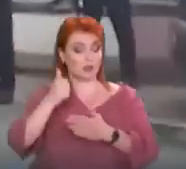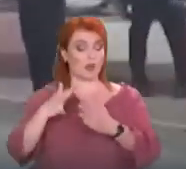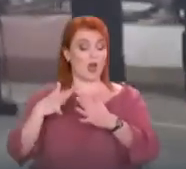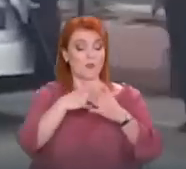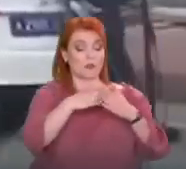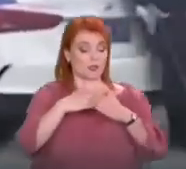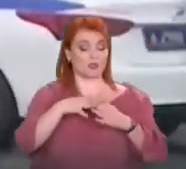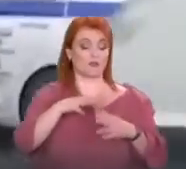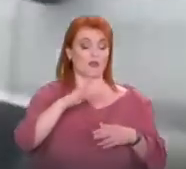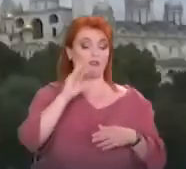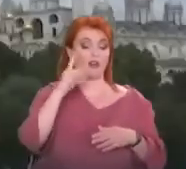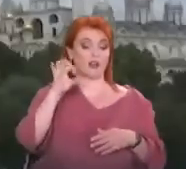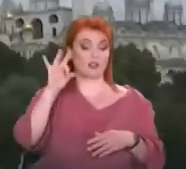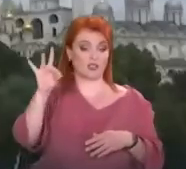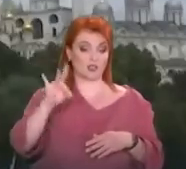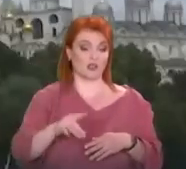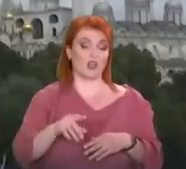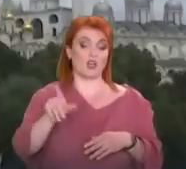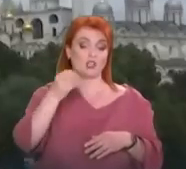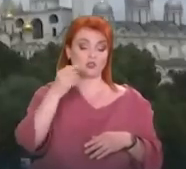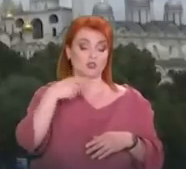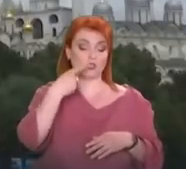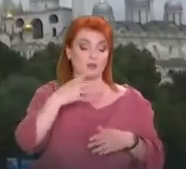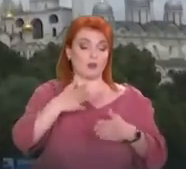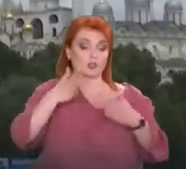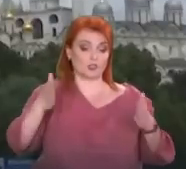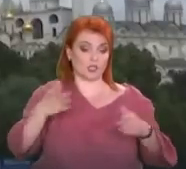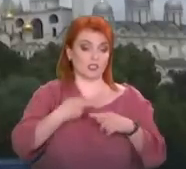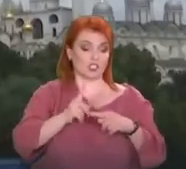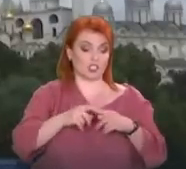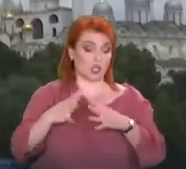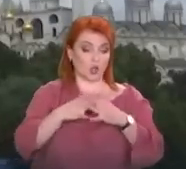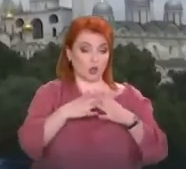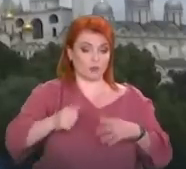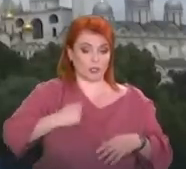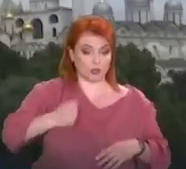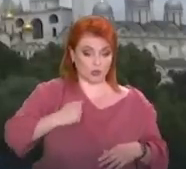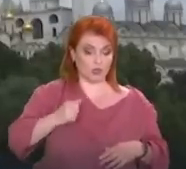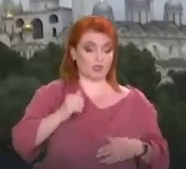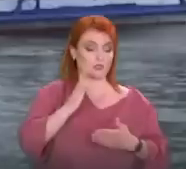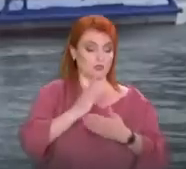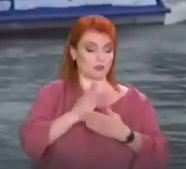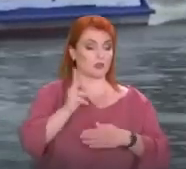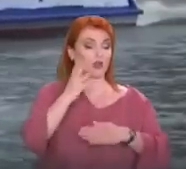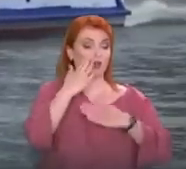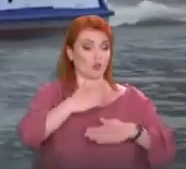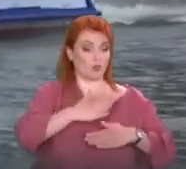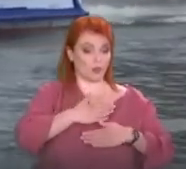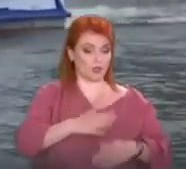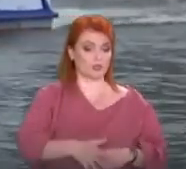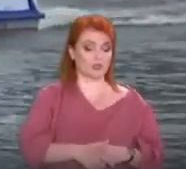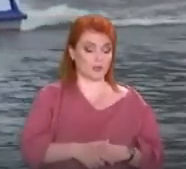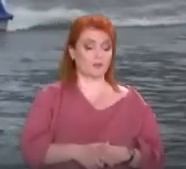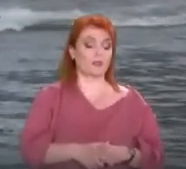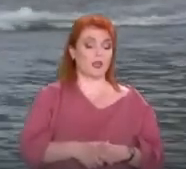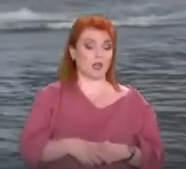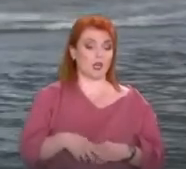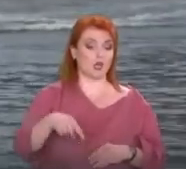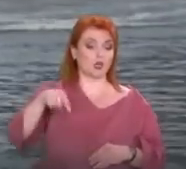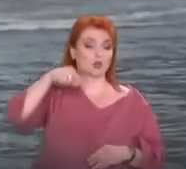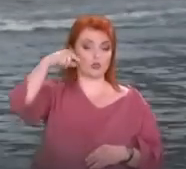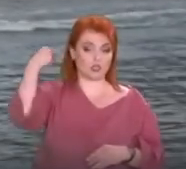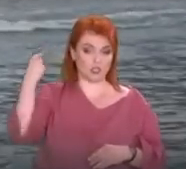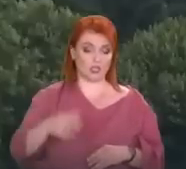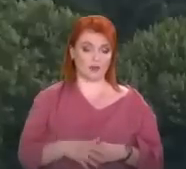majoritatea mercenarilor sunt patrioți. Totodată, liderul de la Kremlin a adus un omagiu piloților morți în timpul revoltei. După ce